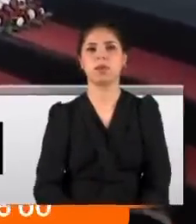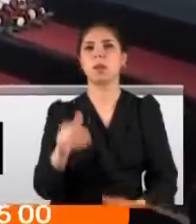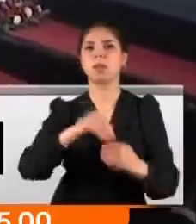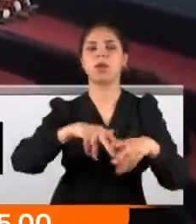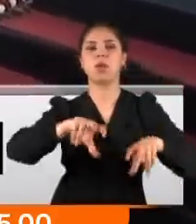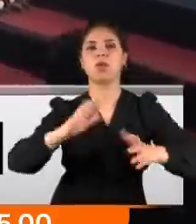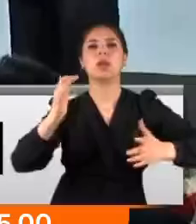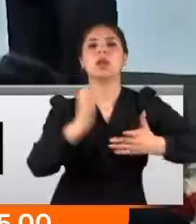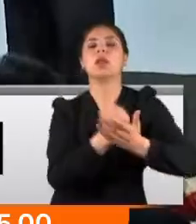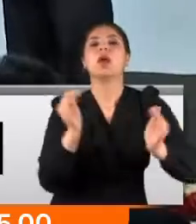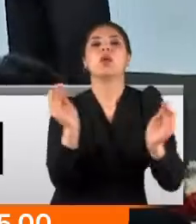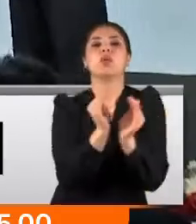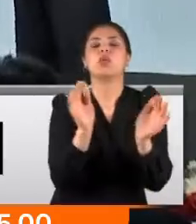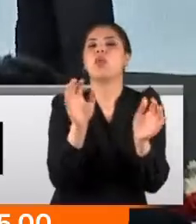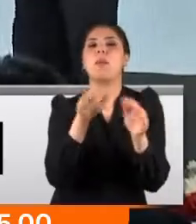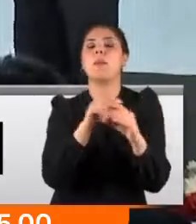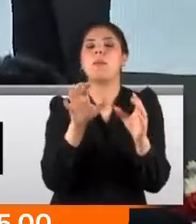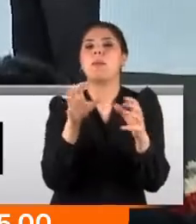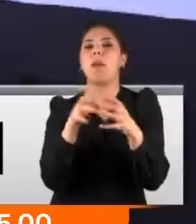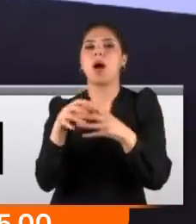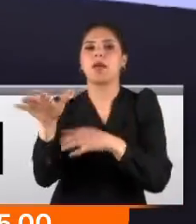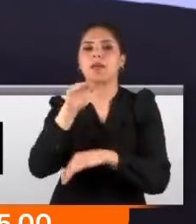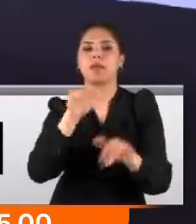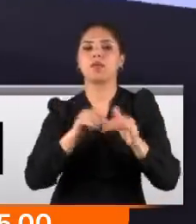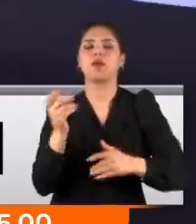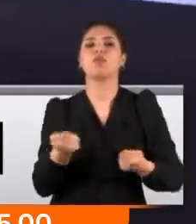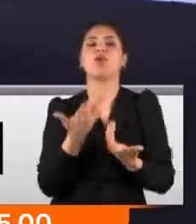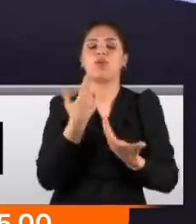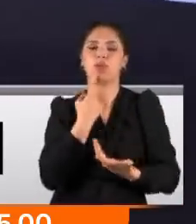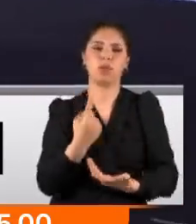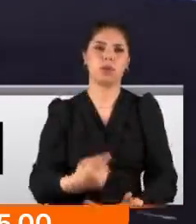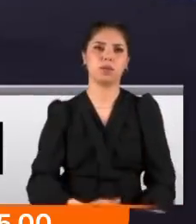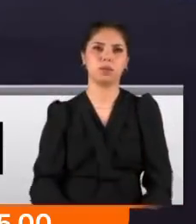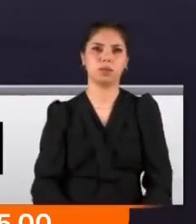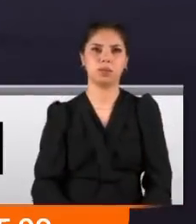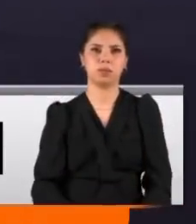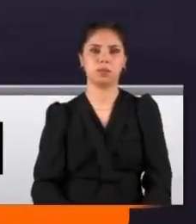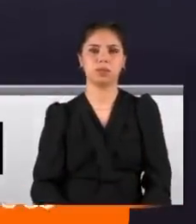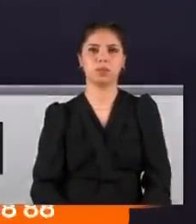koltuklarını kapan küçük partilerin seçim sürecinde yeterince çalışmadığını ima etti.